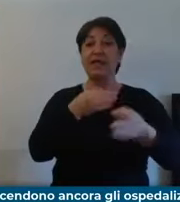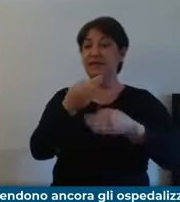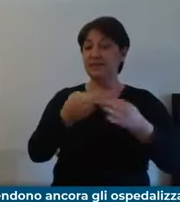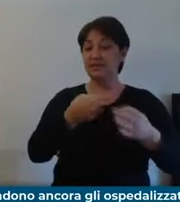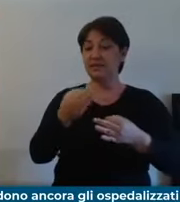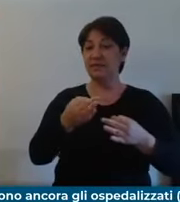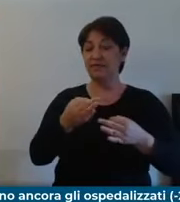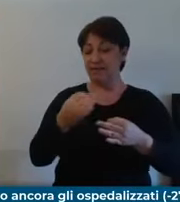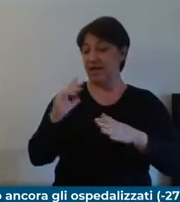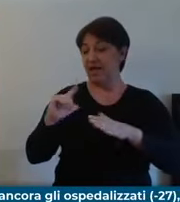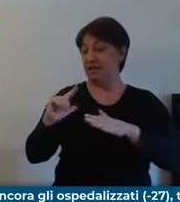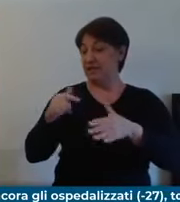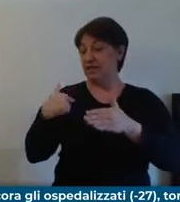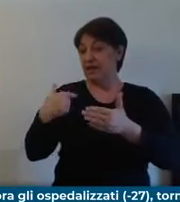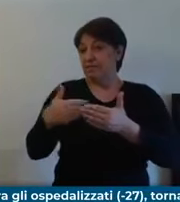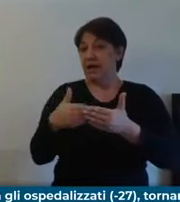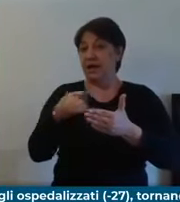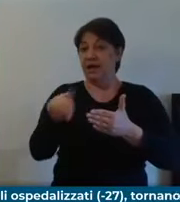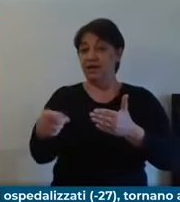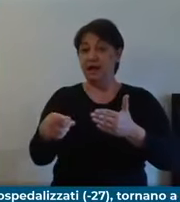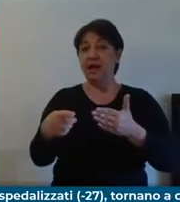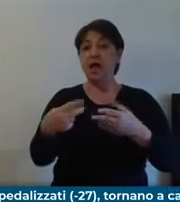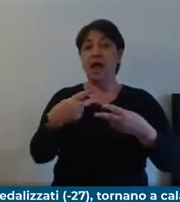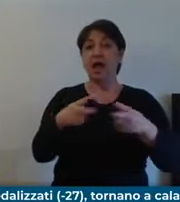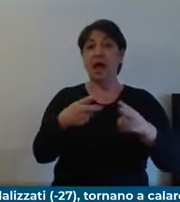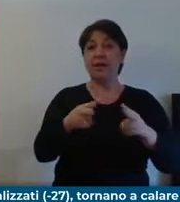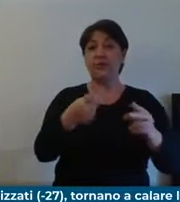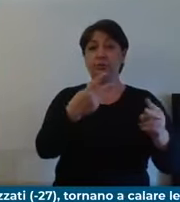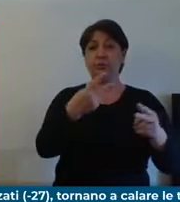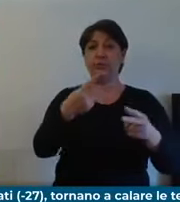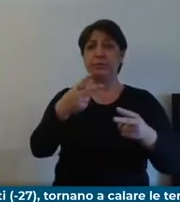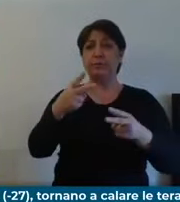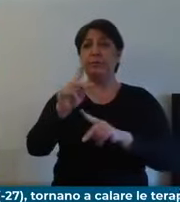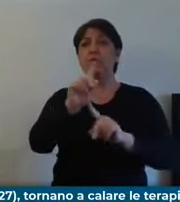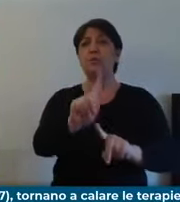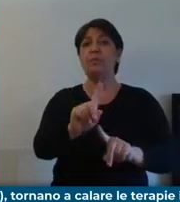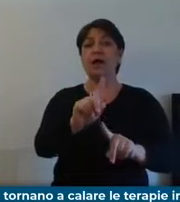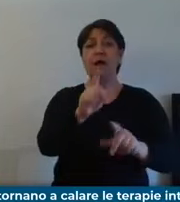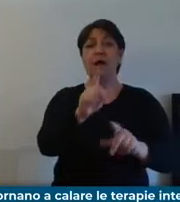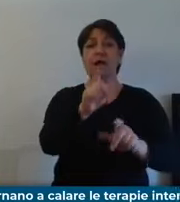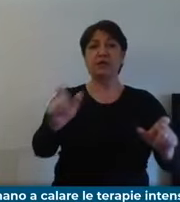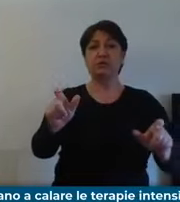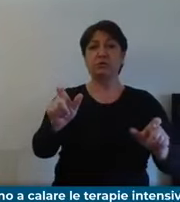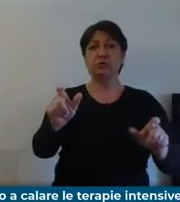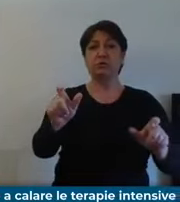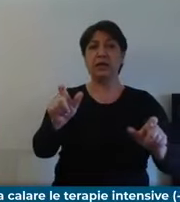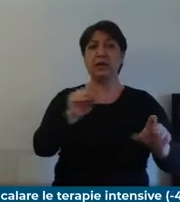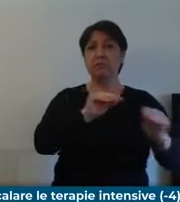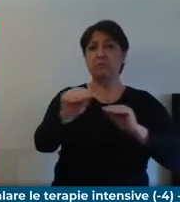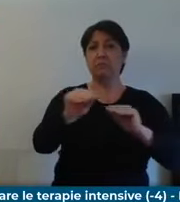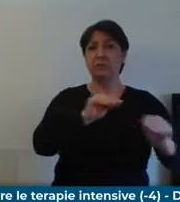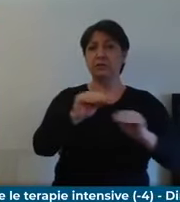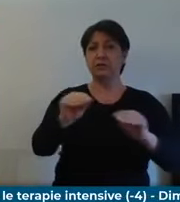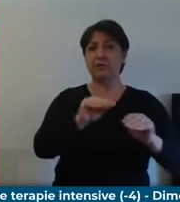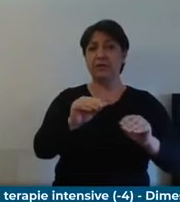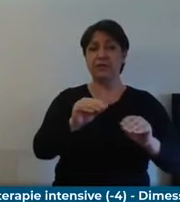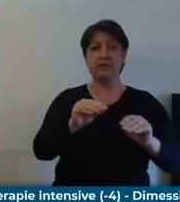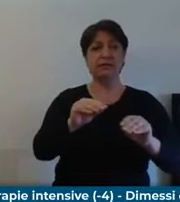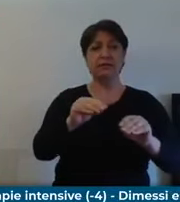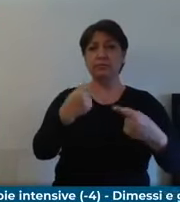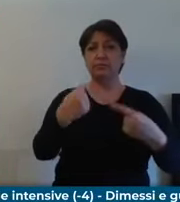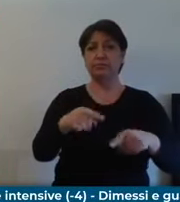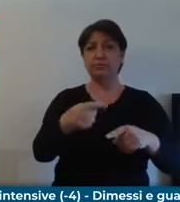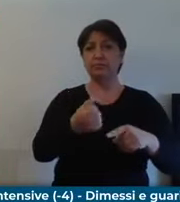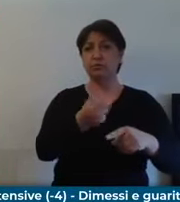settimana, siamo praticamente esattamente lo stesso numero del giovedì scorso. Sapete che invece mercoledì erano addirittura inferiori rispetto